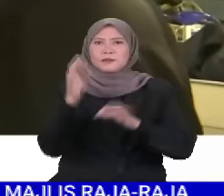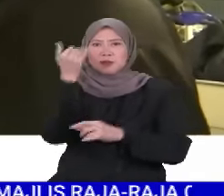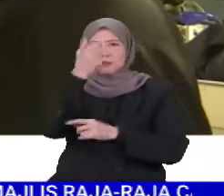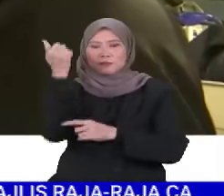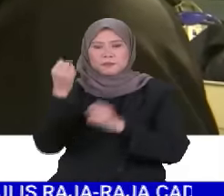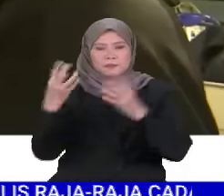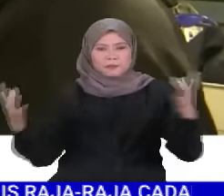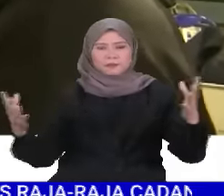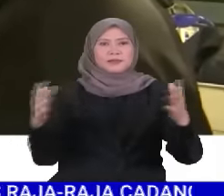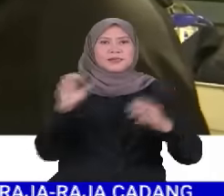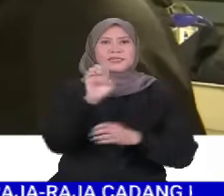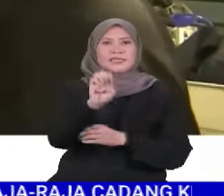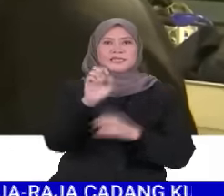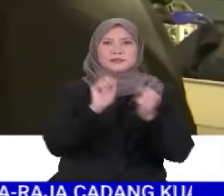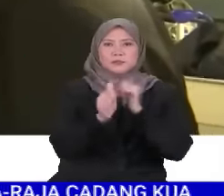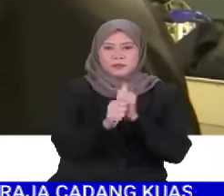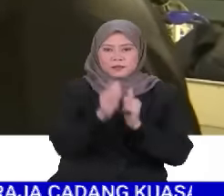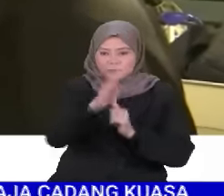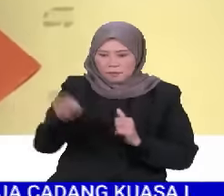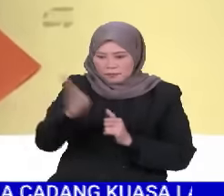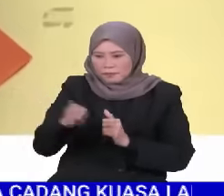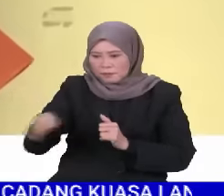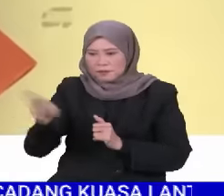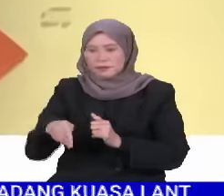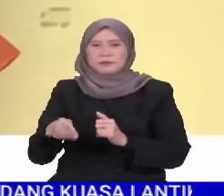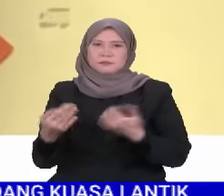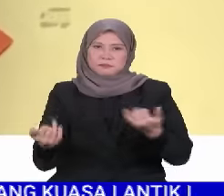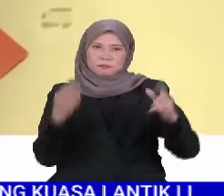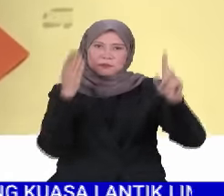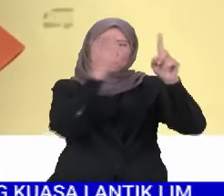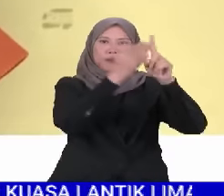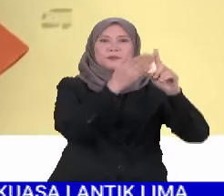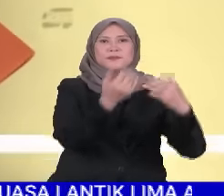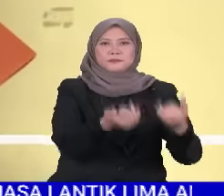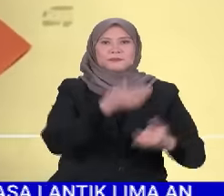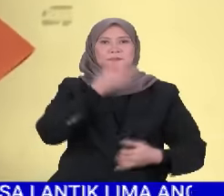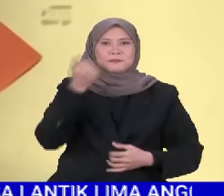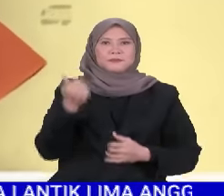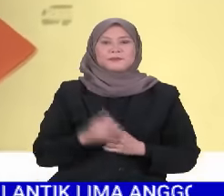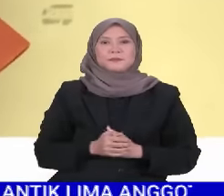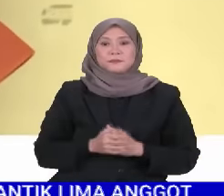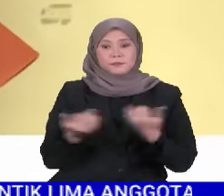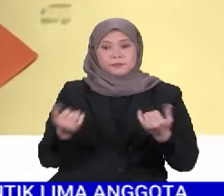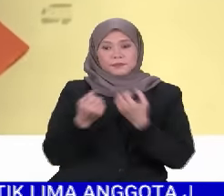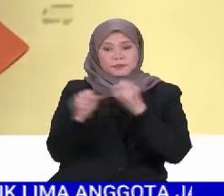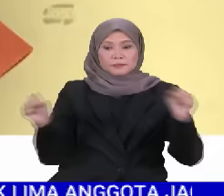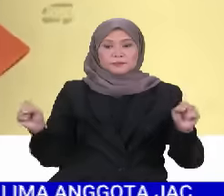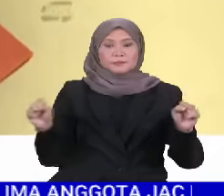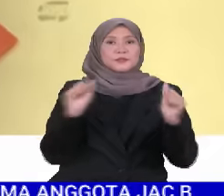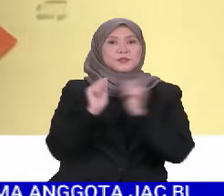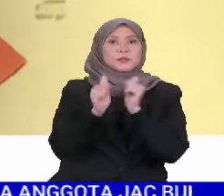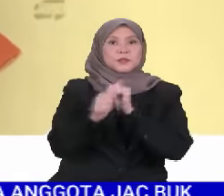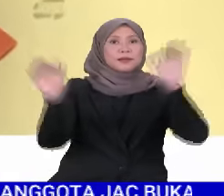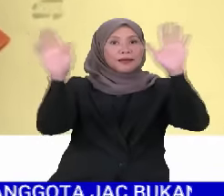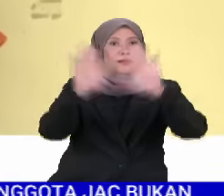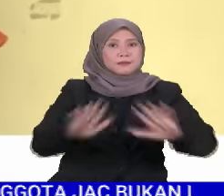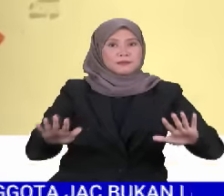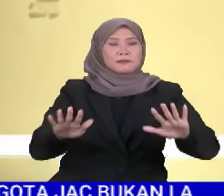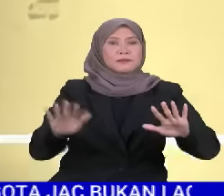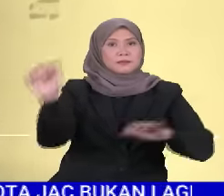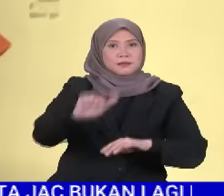acara isukan tahun ini dibatalkan mungkin satu atau dua lagi untuk bersedia lagi untuk suka Asia akan datang